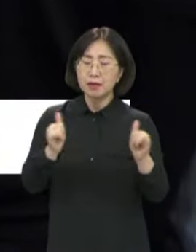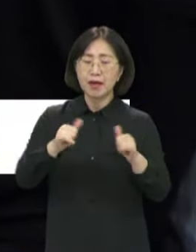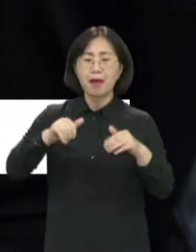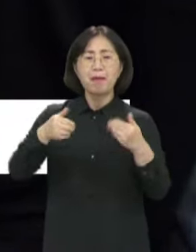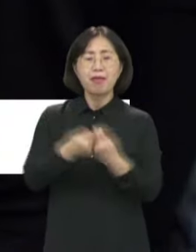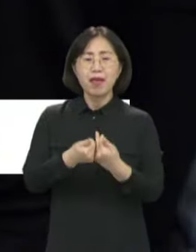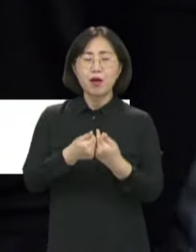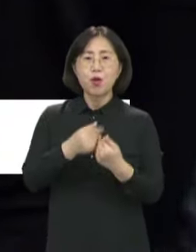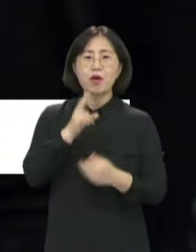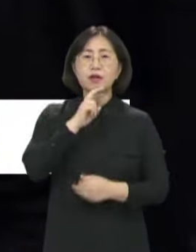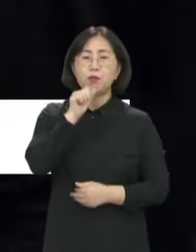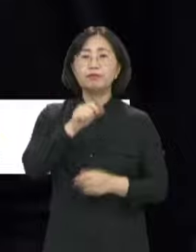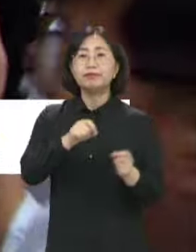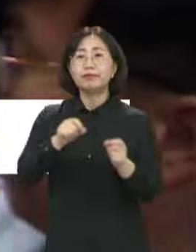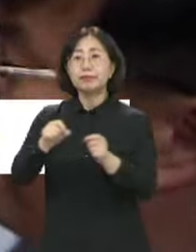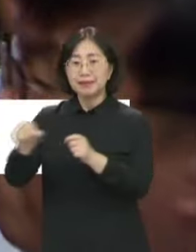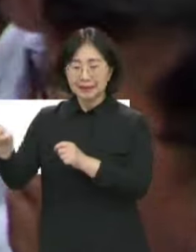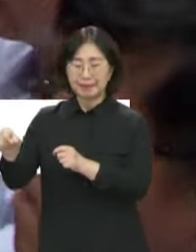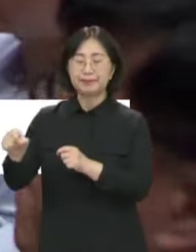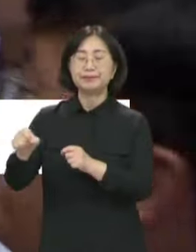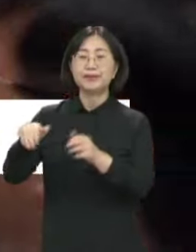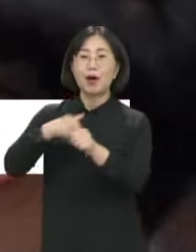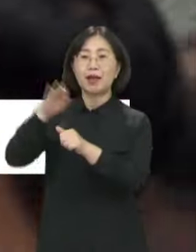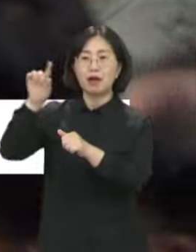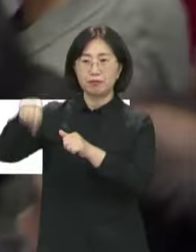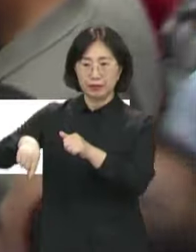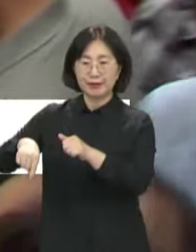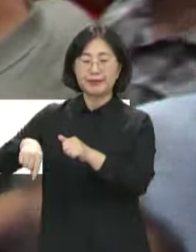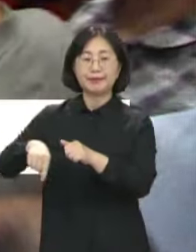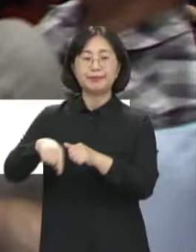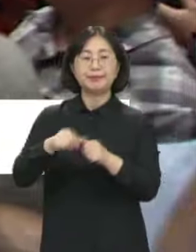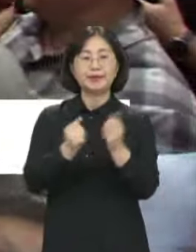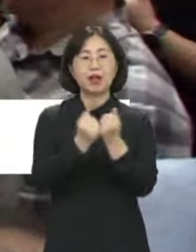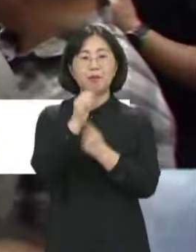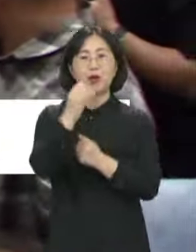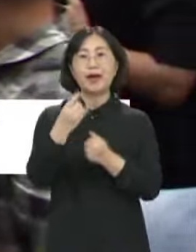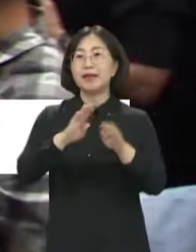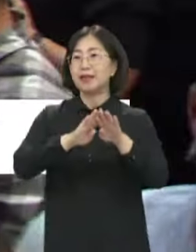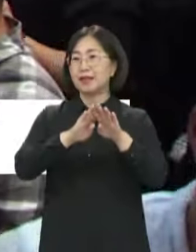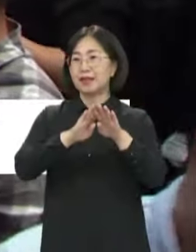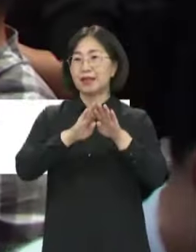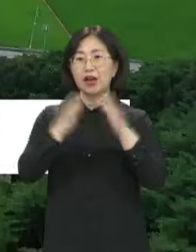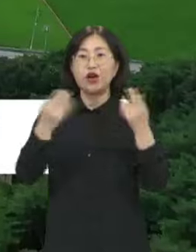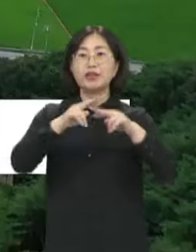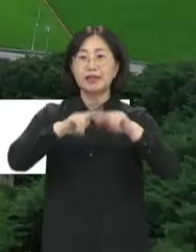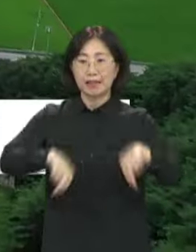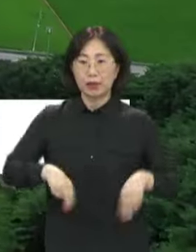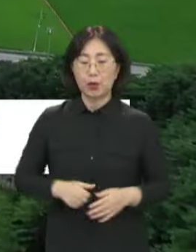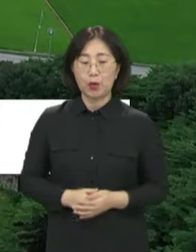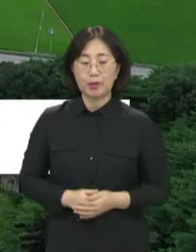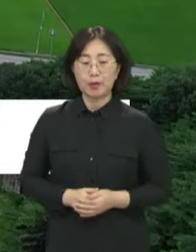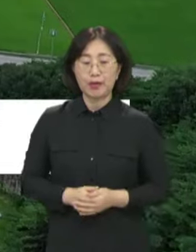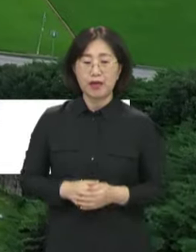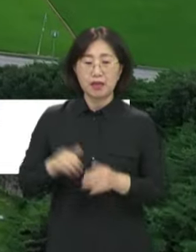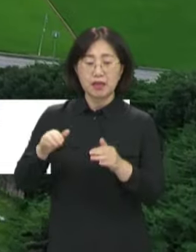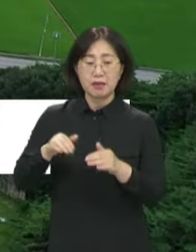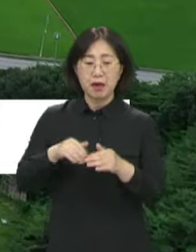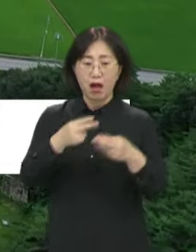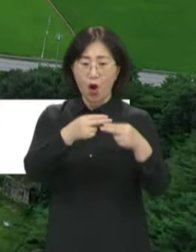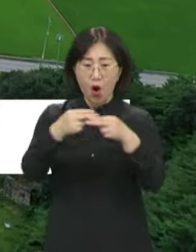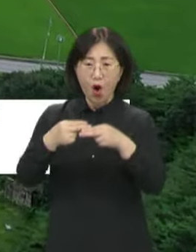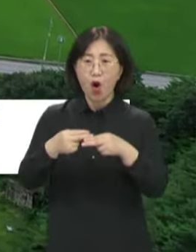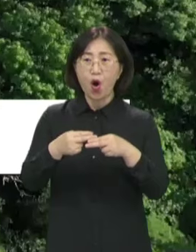넘게 지연되자 결국 환경부 관계자는 주민설명회를 취소했습니다. 그러면서 환경부는 지천댐은 기후대응 댐 건설